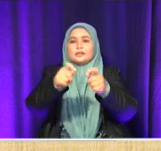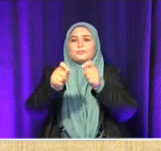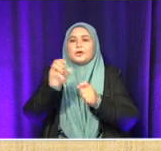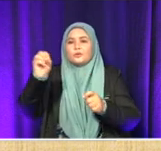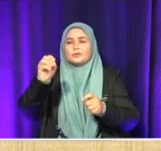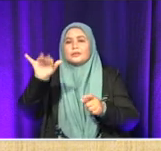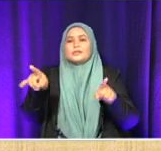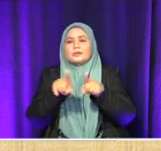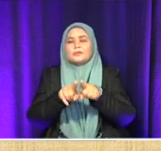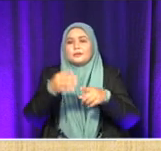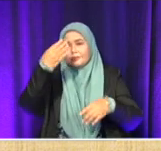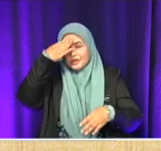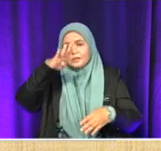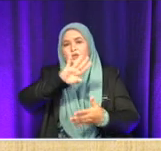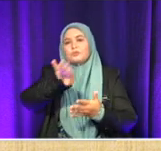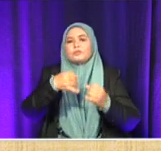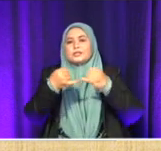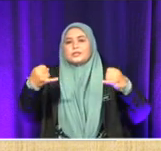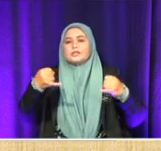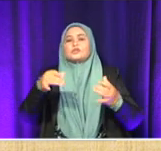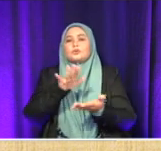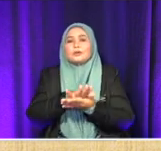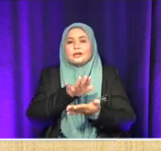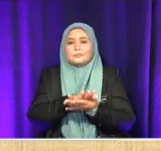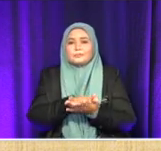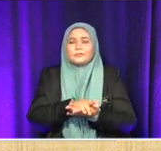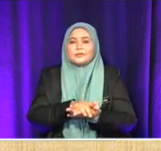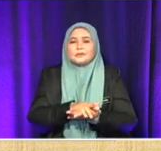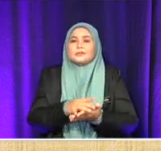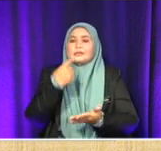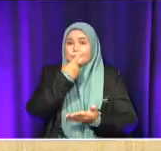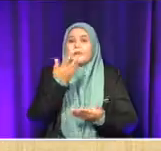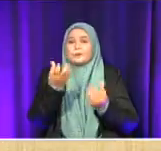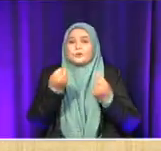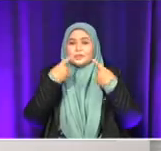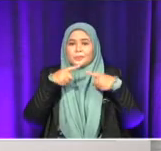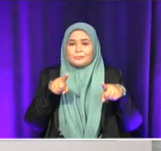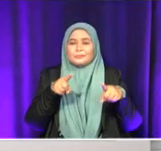sama bagi semua jenis sekolah Oke siapa